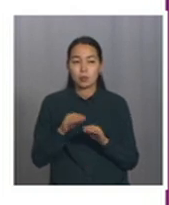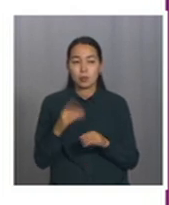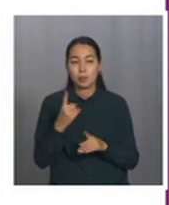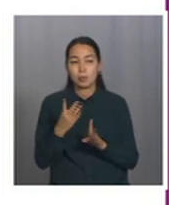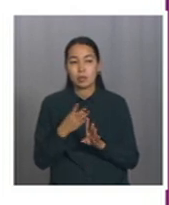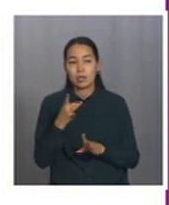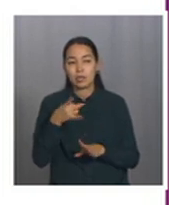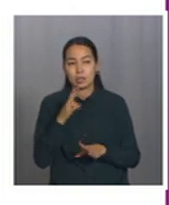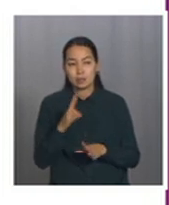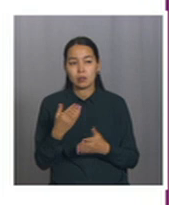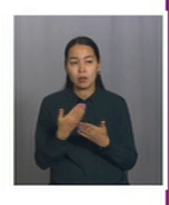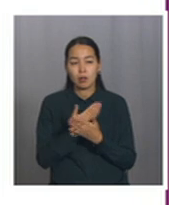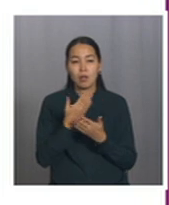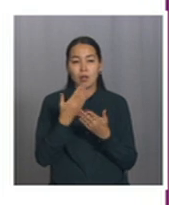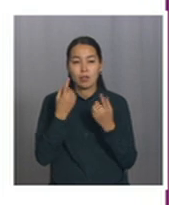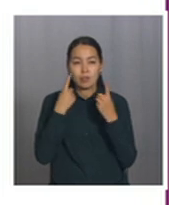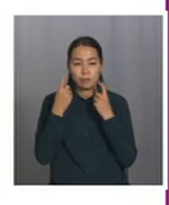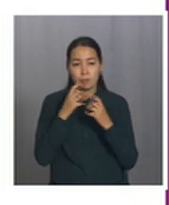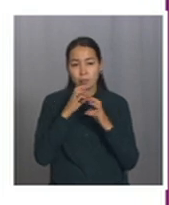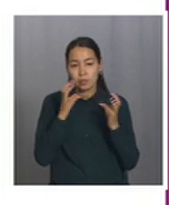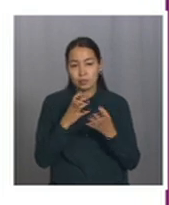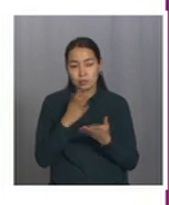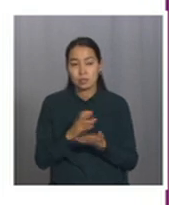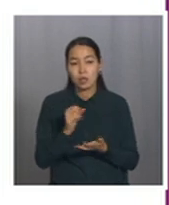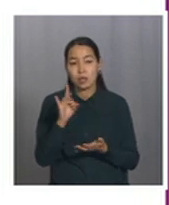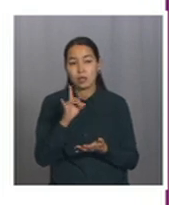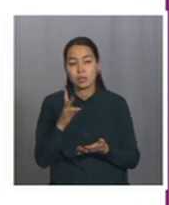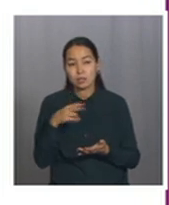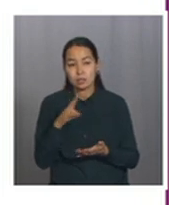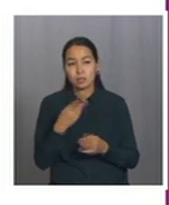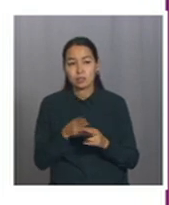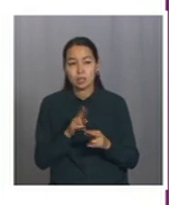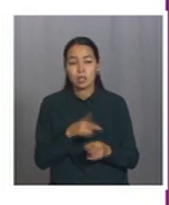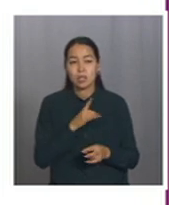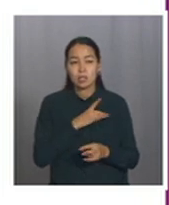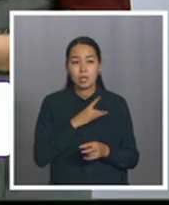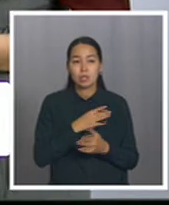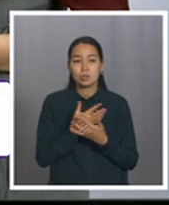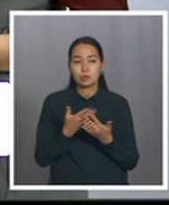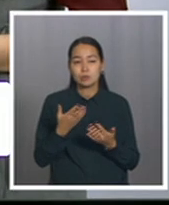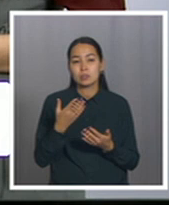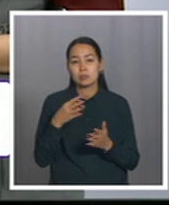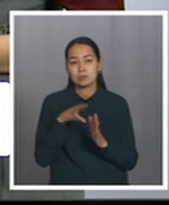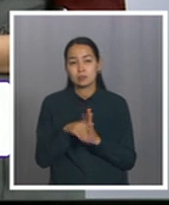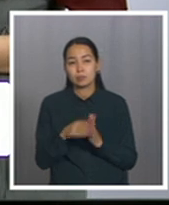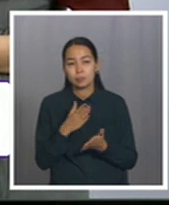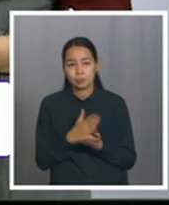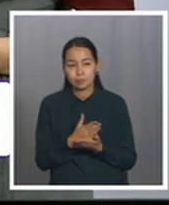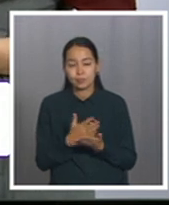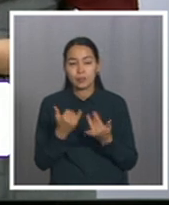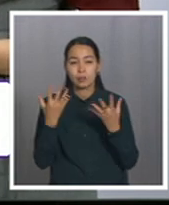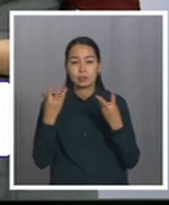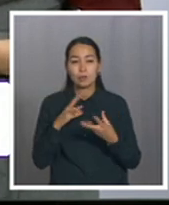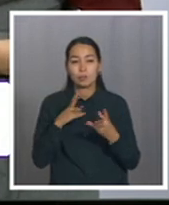ақпарат сақталған. Ал РНК молекуласының түрлері нәру синтезіне қатысады. Ал енді бүгінгі өткен тақырып